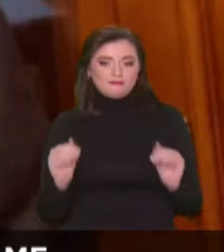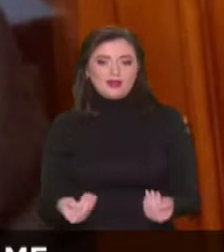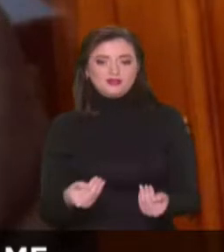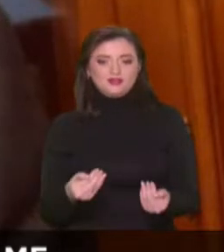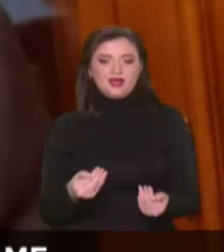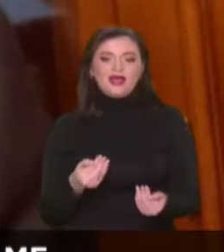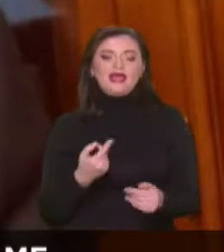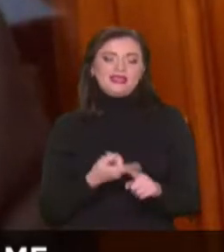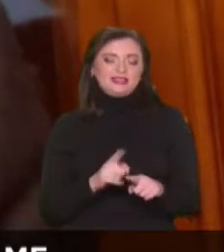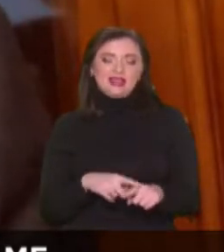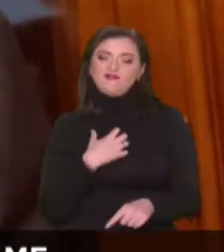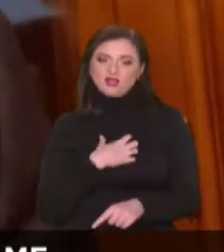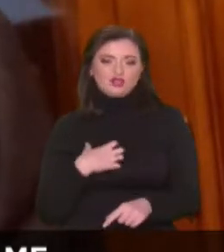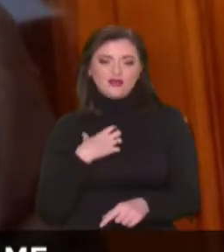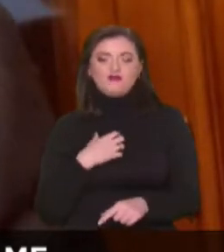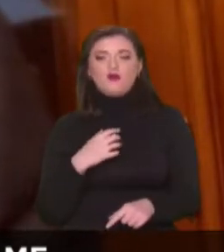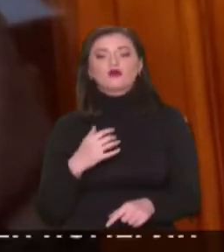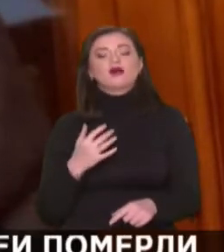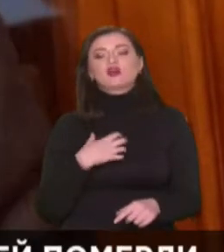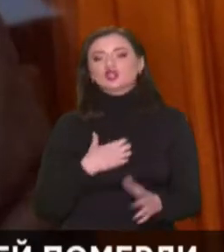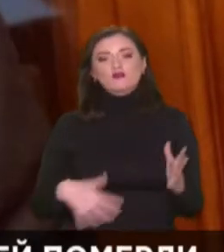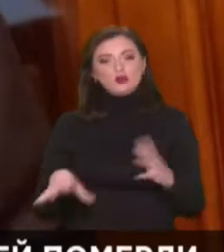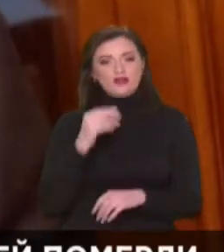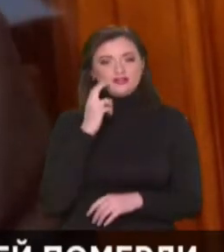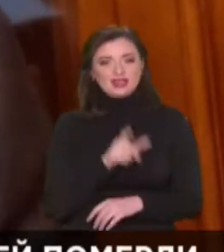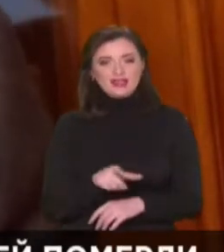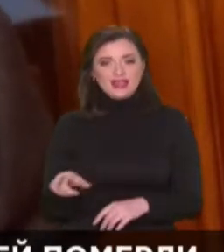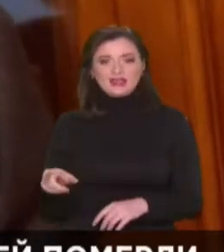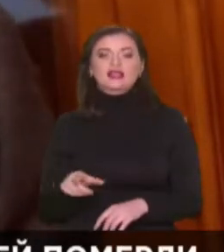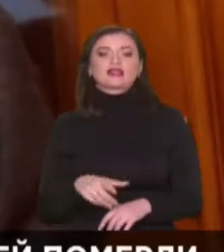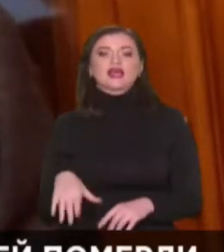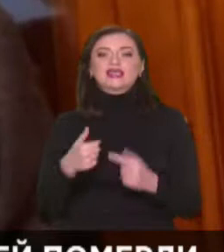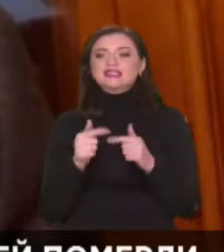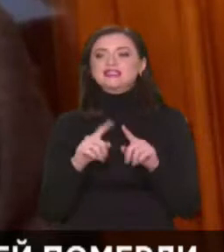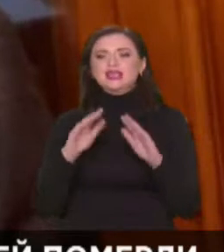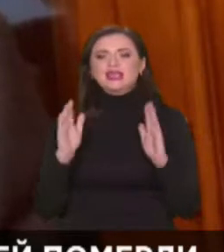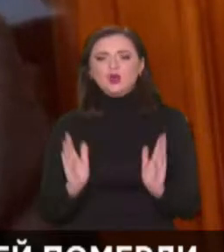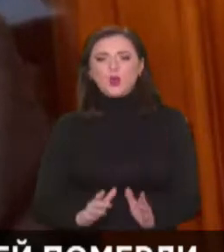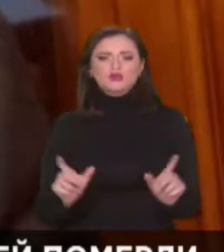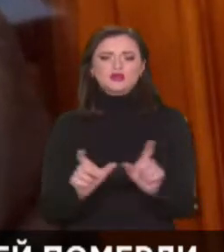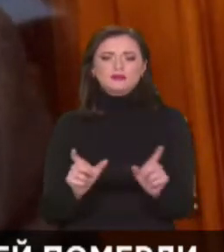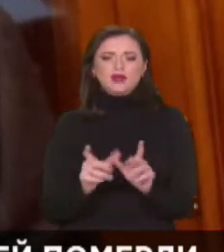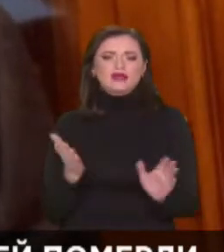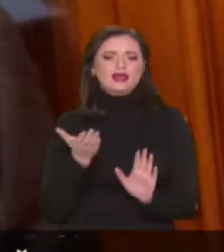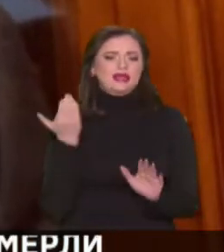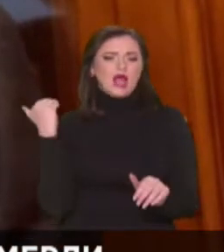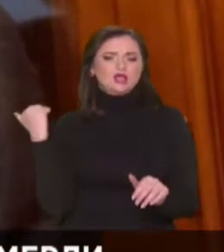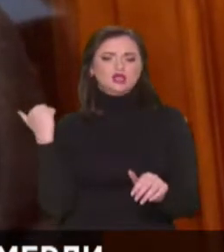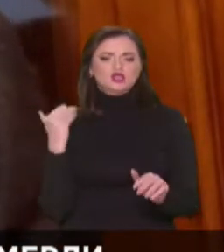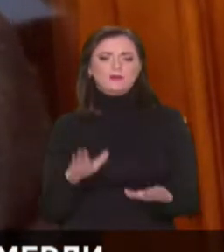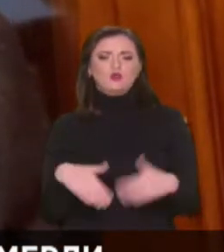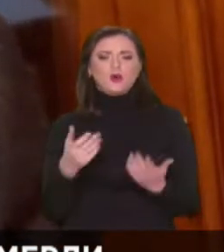дуже важливо. І важливо для усіх киян. Тому що ці кіоски, ці магазини, які раніше